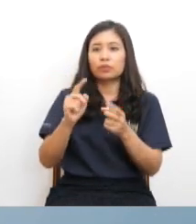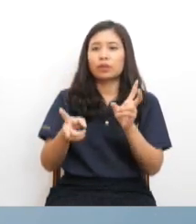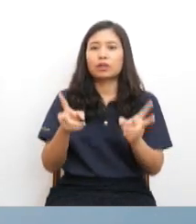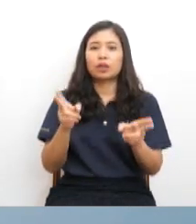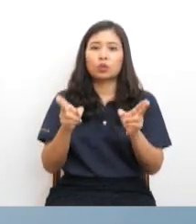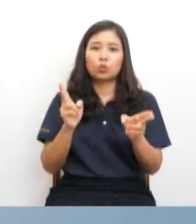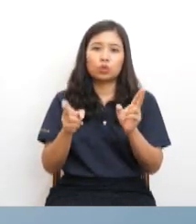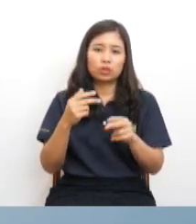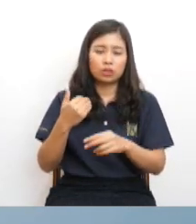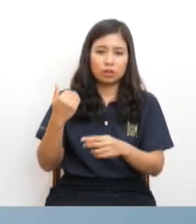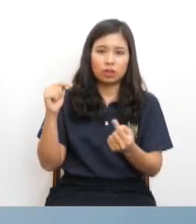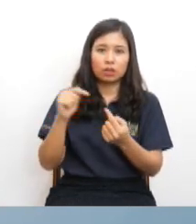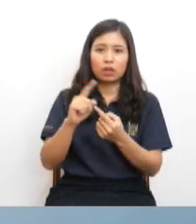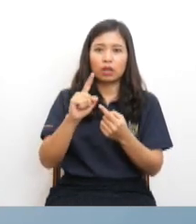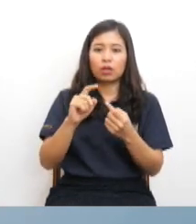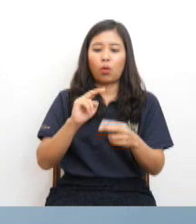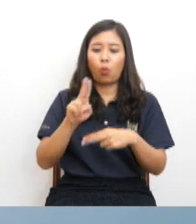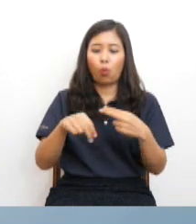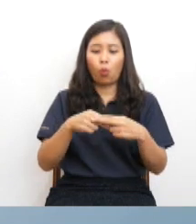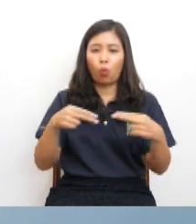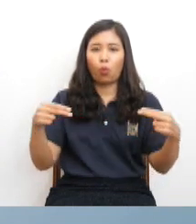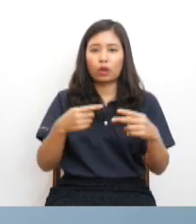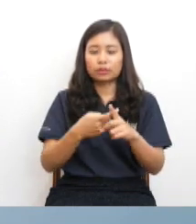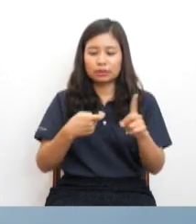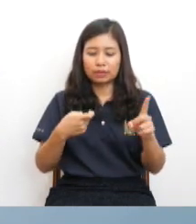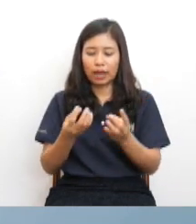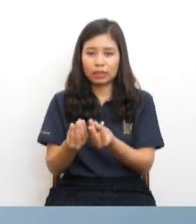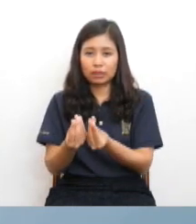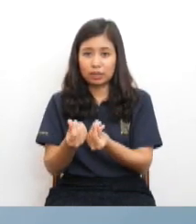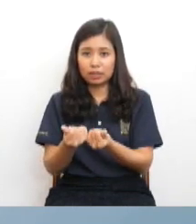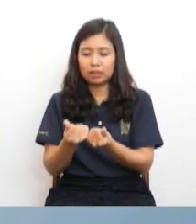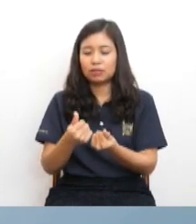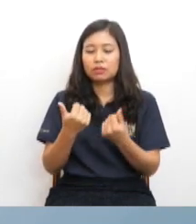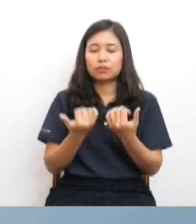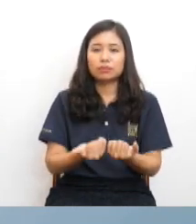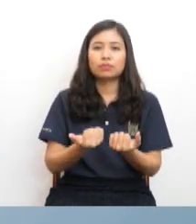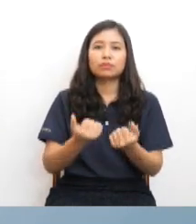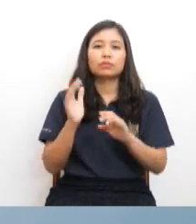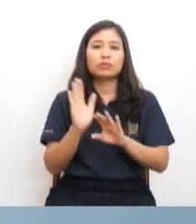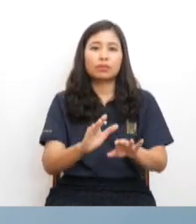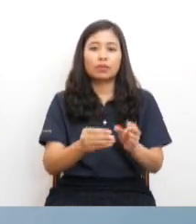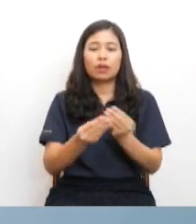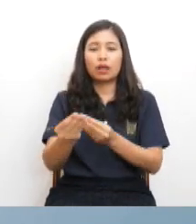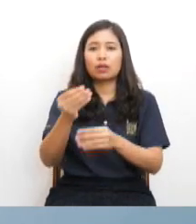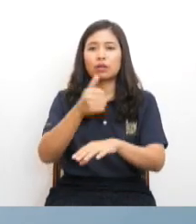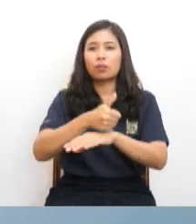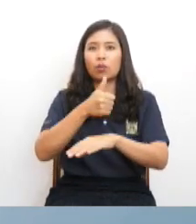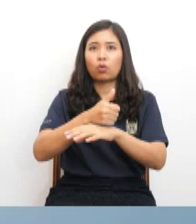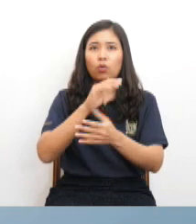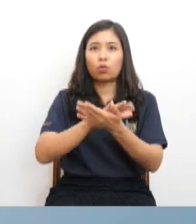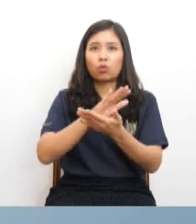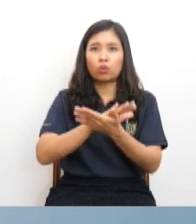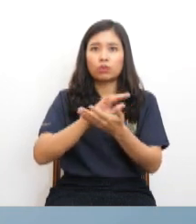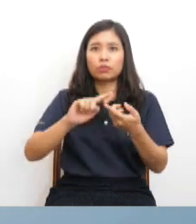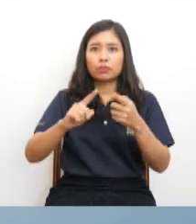โดยใช้ชื่อว่าของขวัญจากดินก็อยากจะสื่อสารตรงนี้ให้กับท่านผู้บริหารเพื่อน